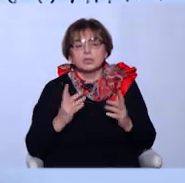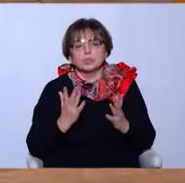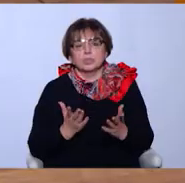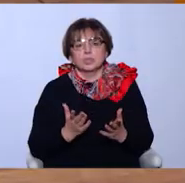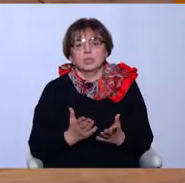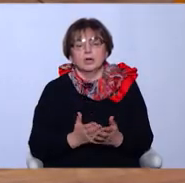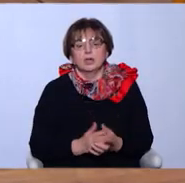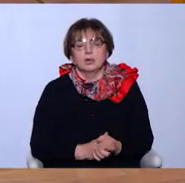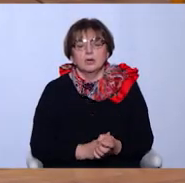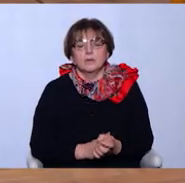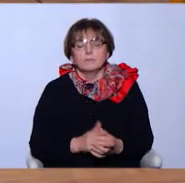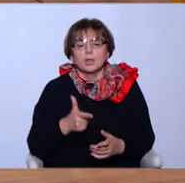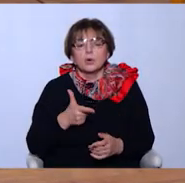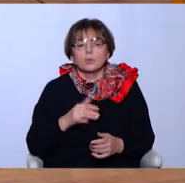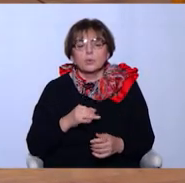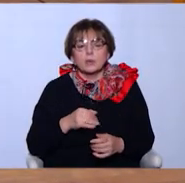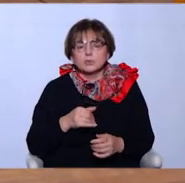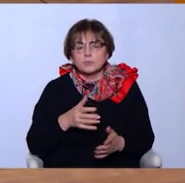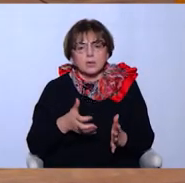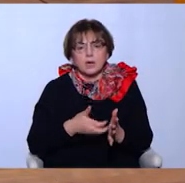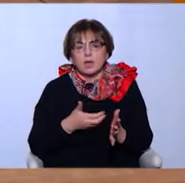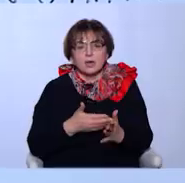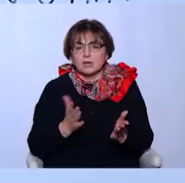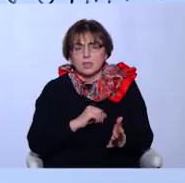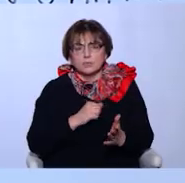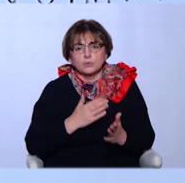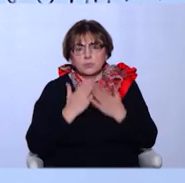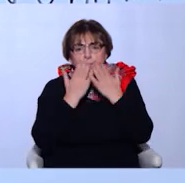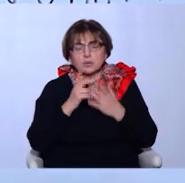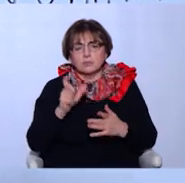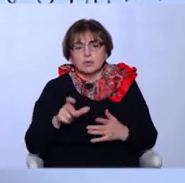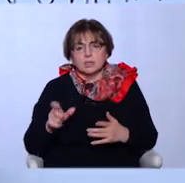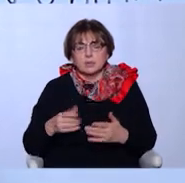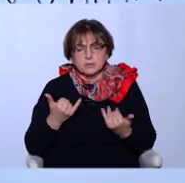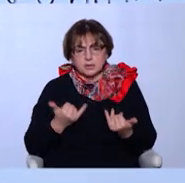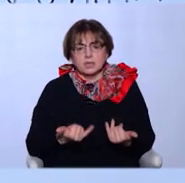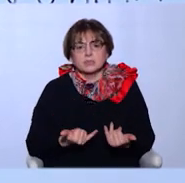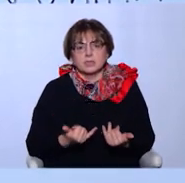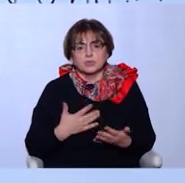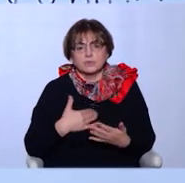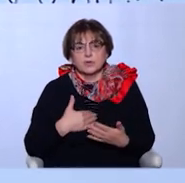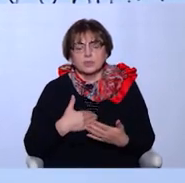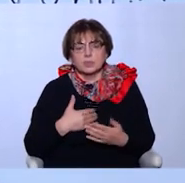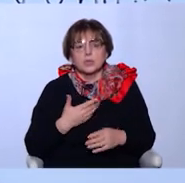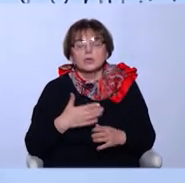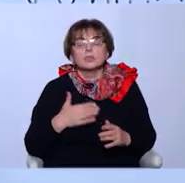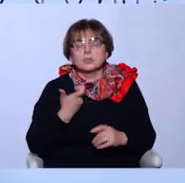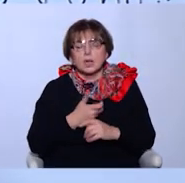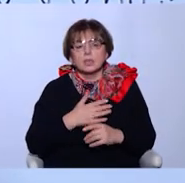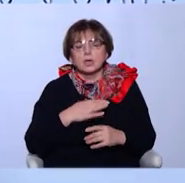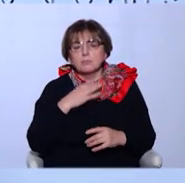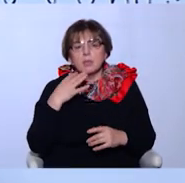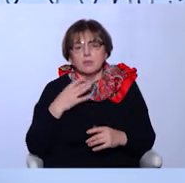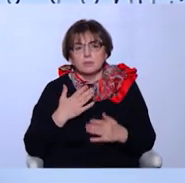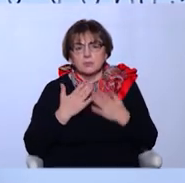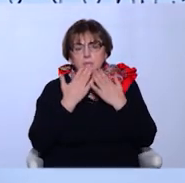იცით, გურამიშვილს არ აკლია მკითხველი. და დღესაც ჩვენი დიდი მკითხველები, მე